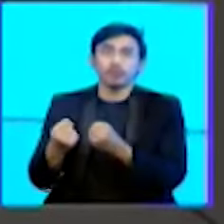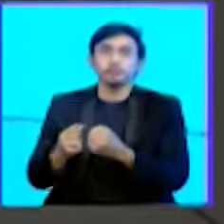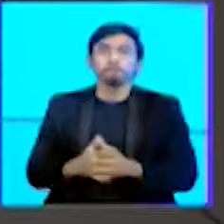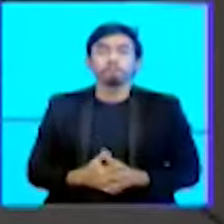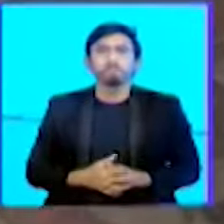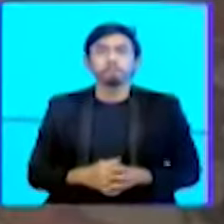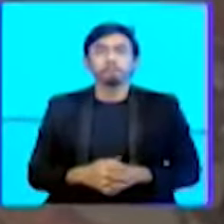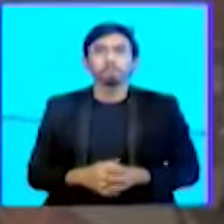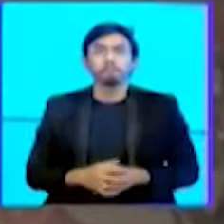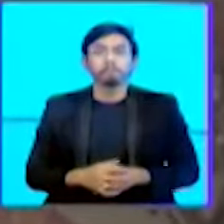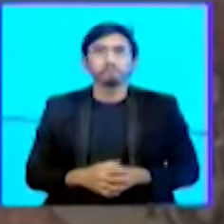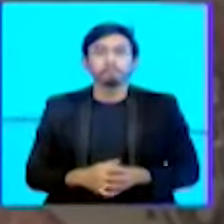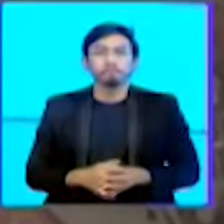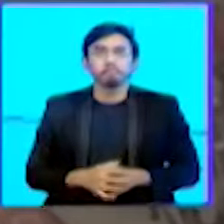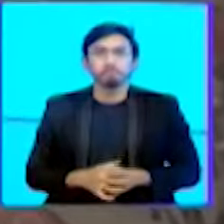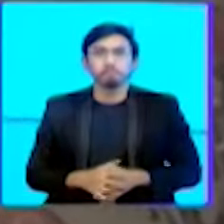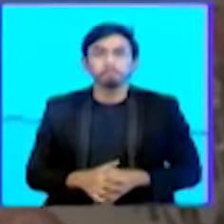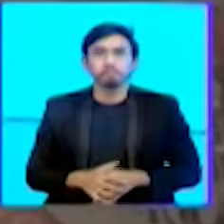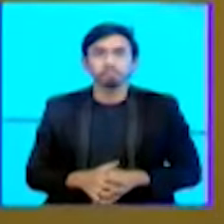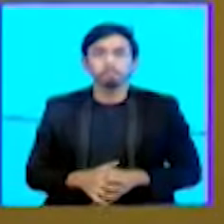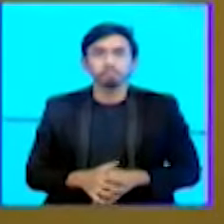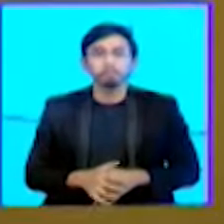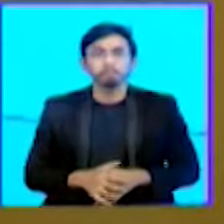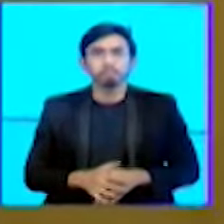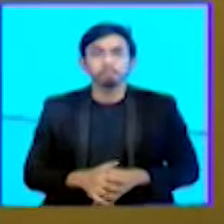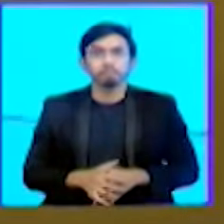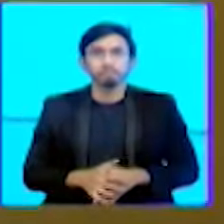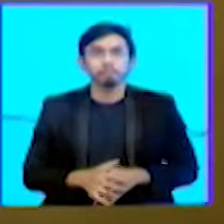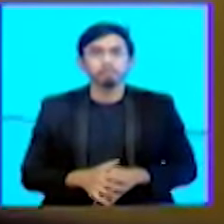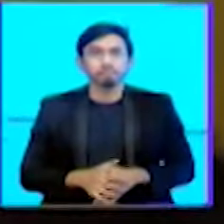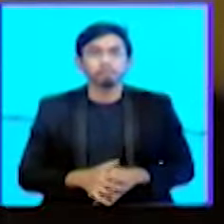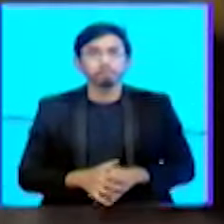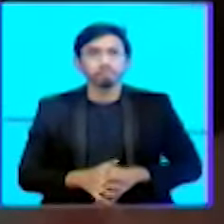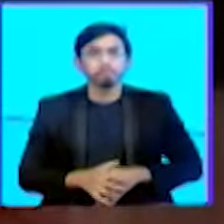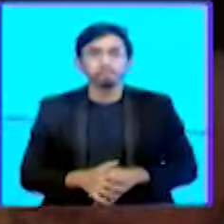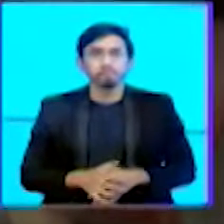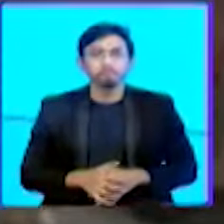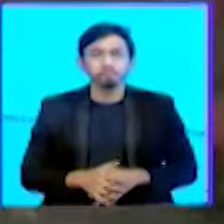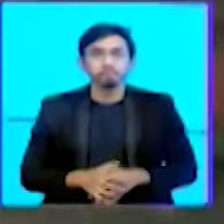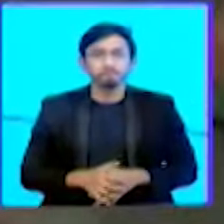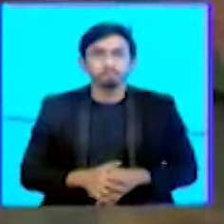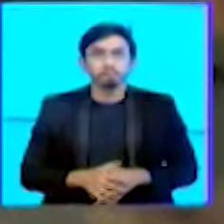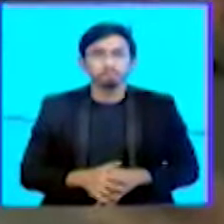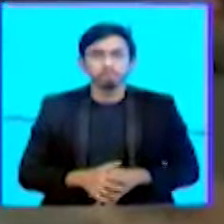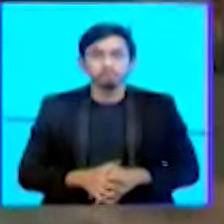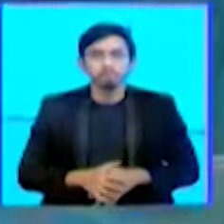Hai dari kabupaten Malang Jawa Timur saya fajarani melaporkan